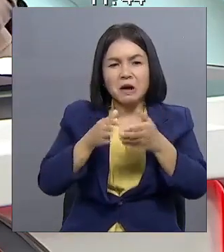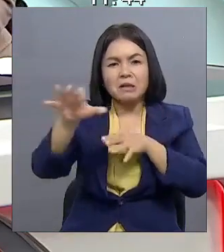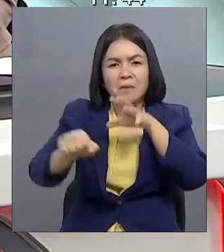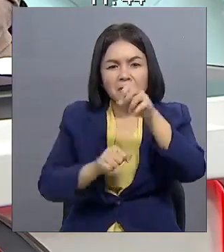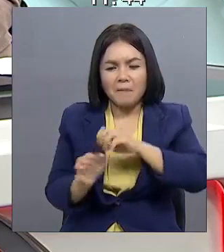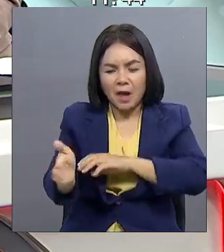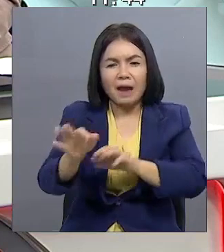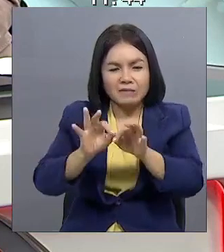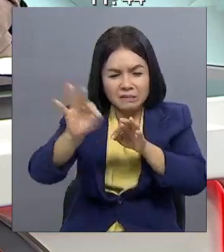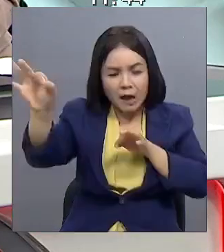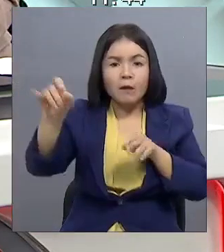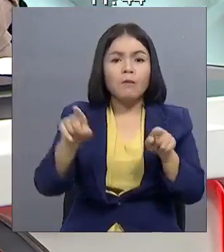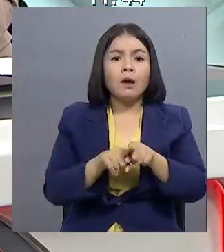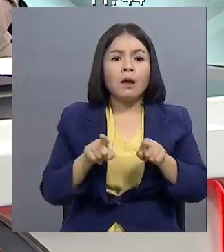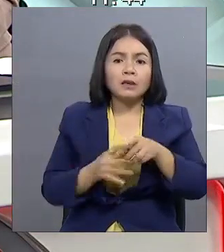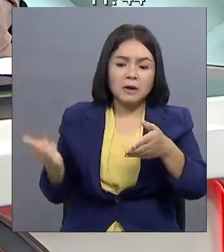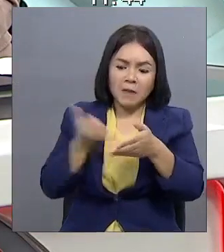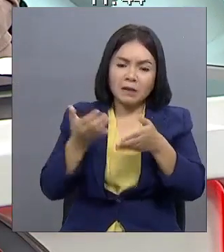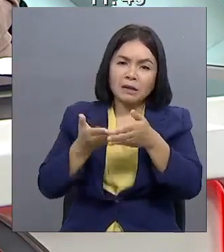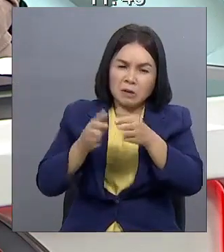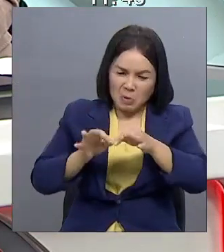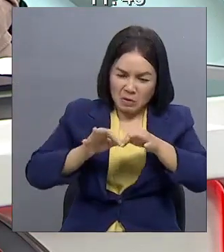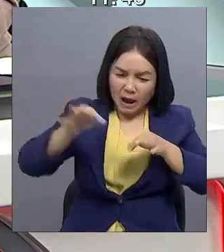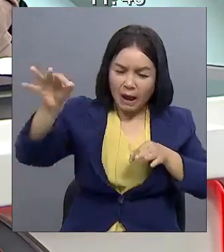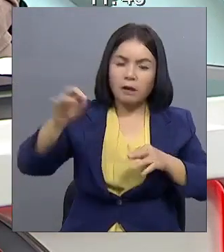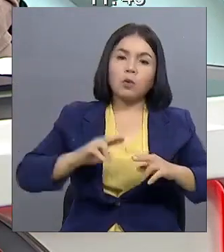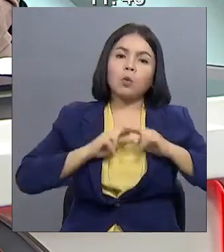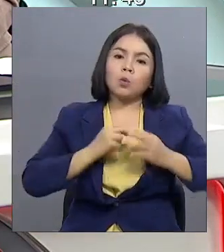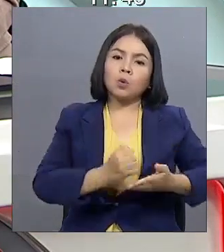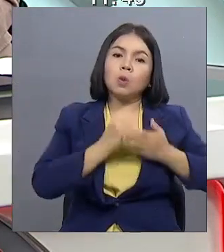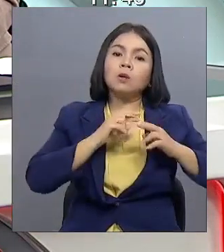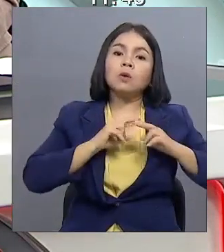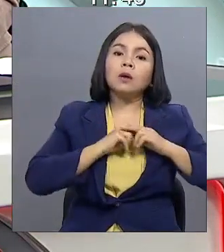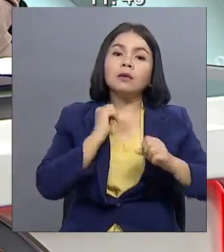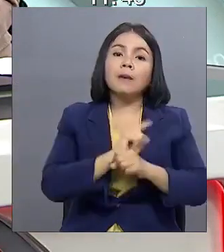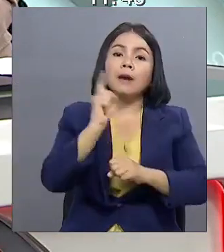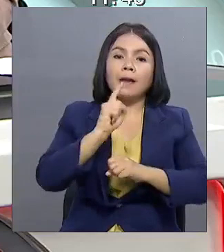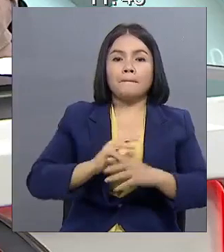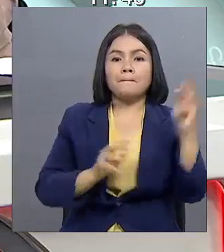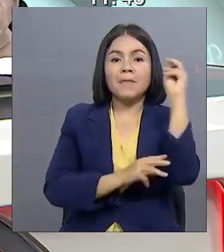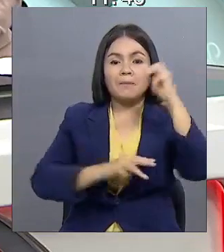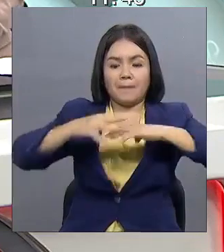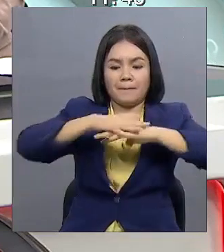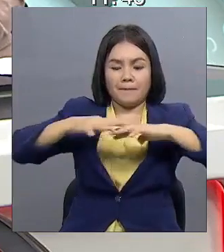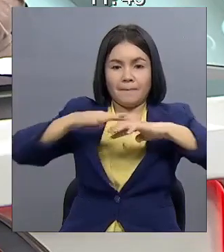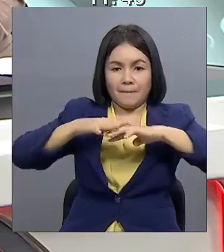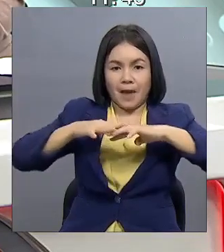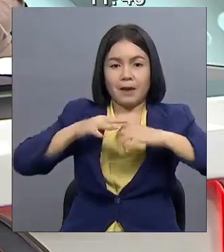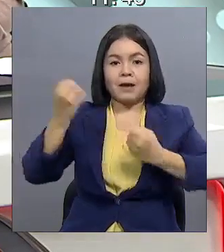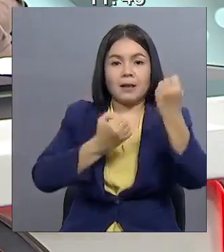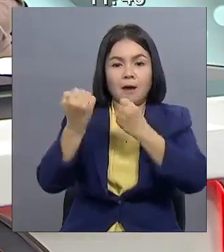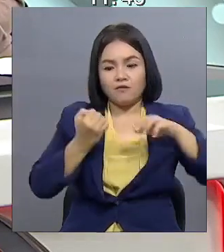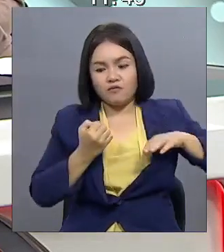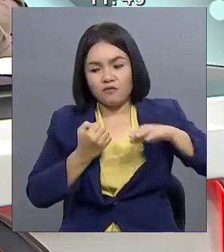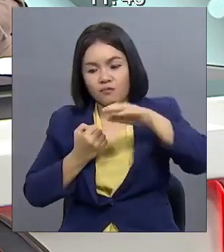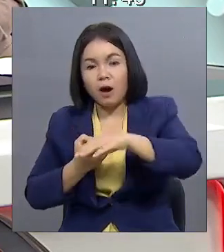ไปท่าเรือก็มีระยะทางไกลขึ้นนะคะชาวบ้านก็ต้องพึ่งตัวเองค่ะโดยการทำสะพานชั่วคราวให้รถข้ามไปยังท่าเรือได้นะคะจะ